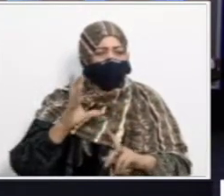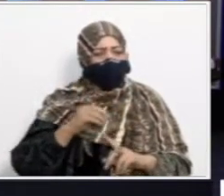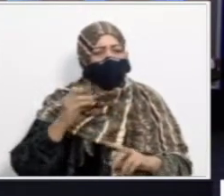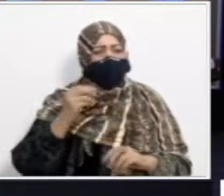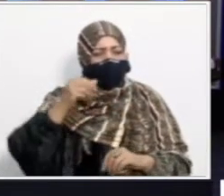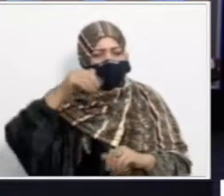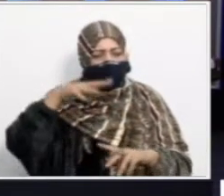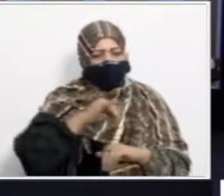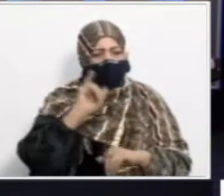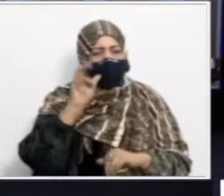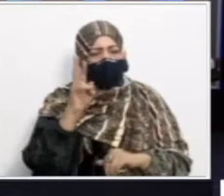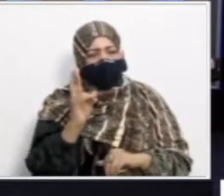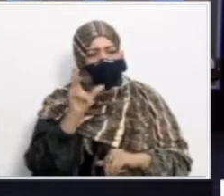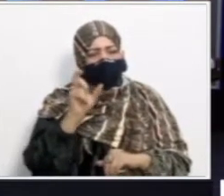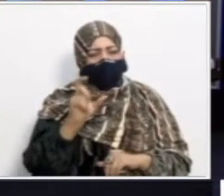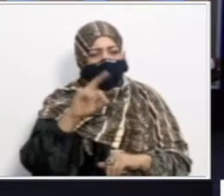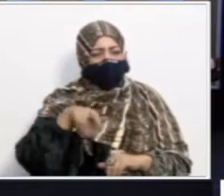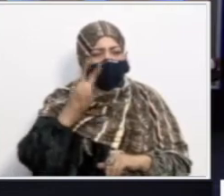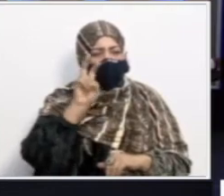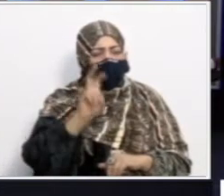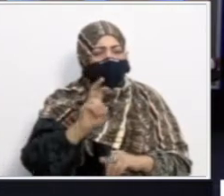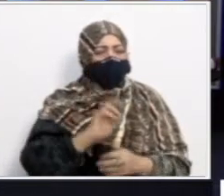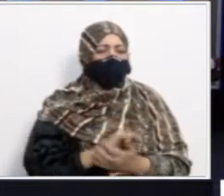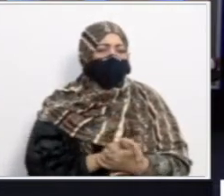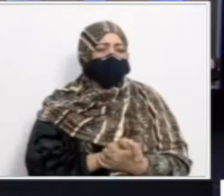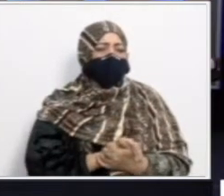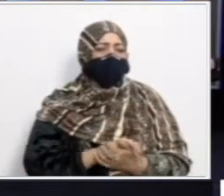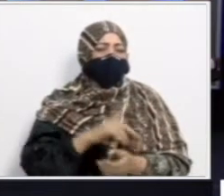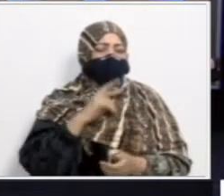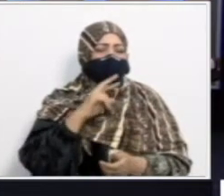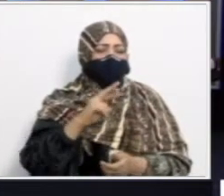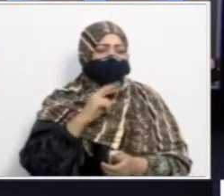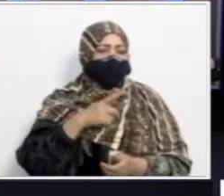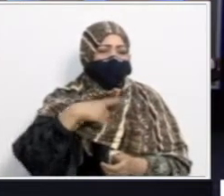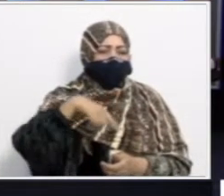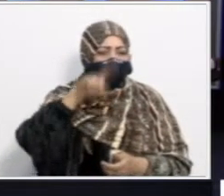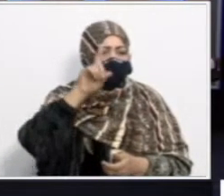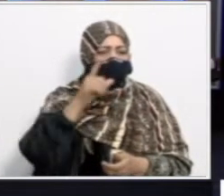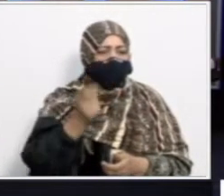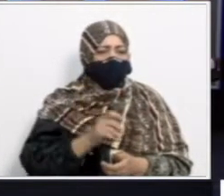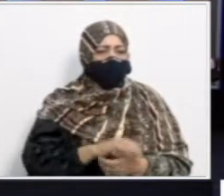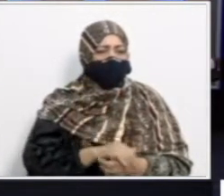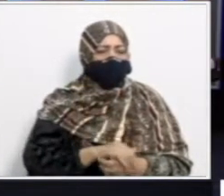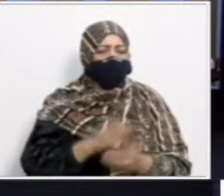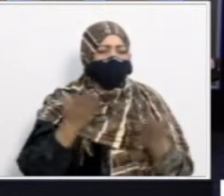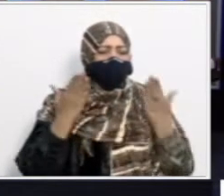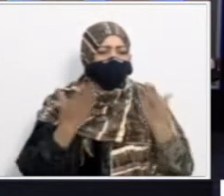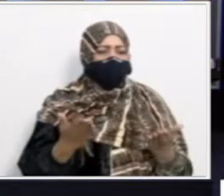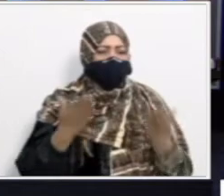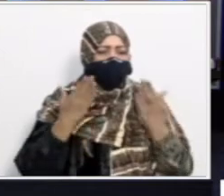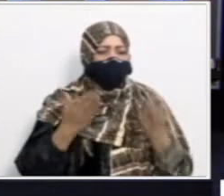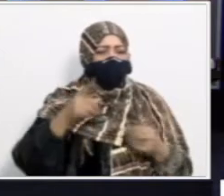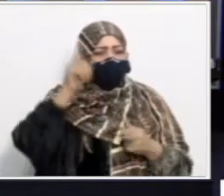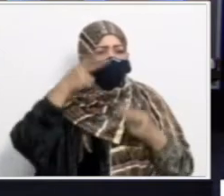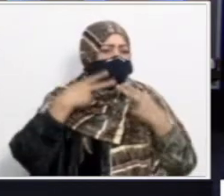الدعاء عند الله، الدعاء لما تدعي عند ذوي الغيث الله يقبل لك دعائك، صح يا شيخ ولا؟